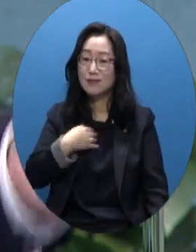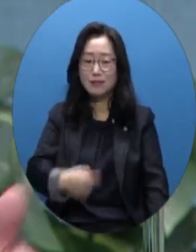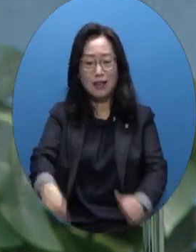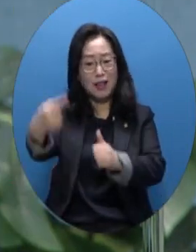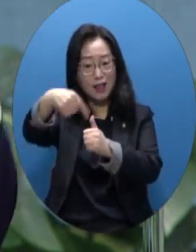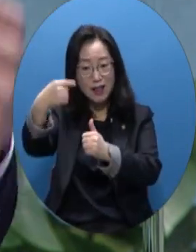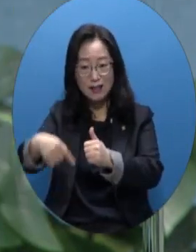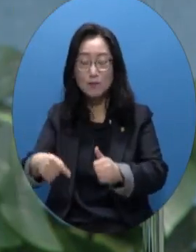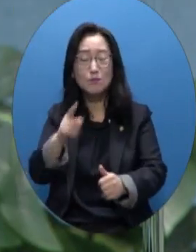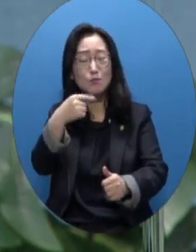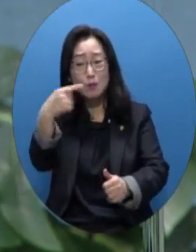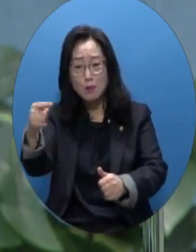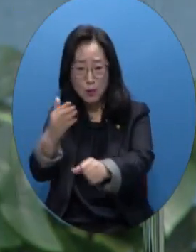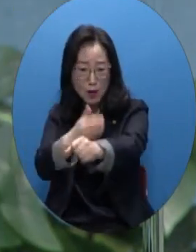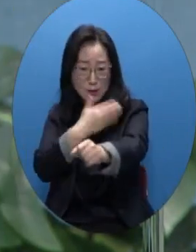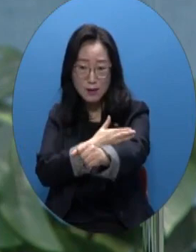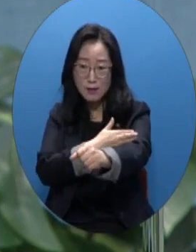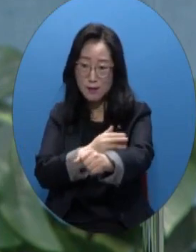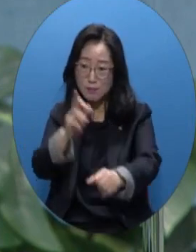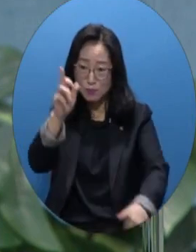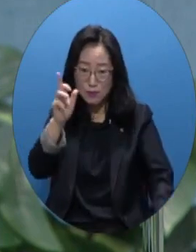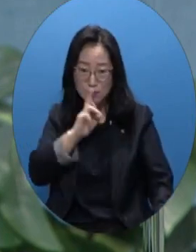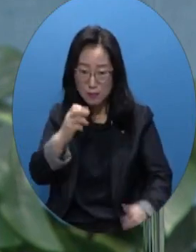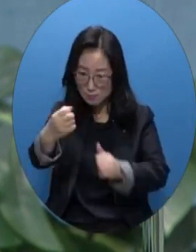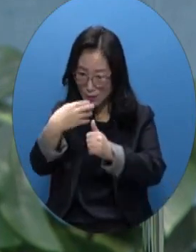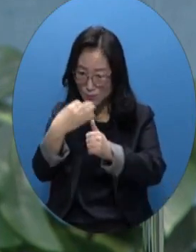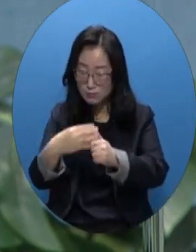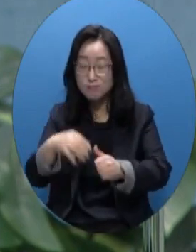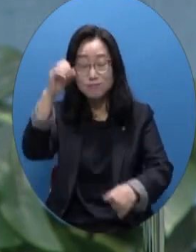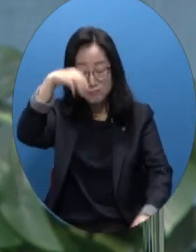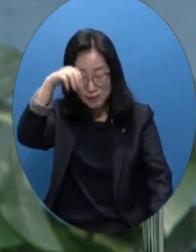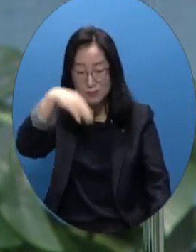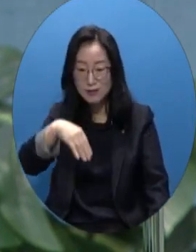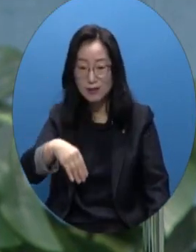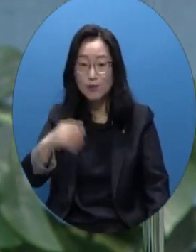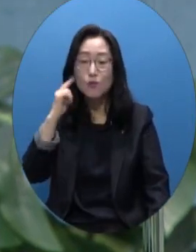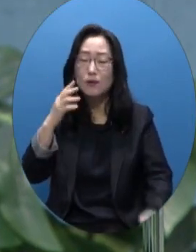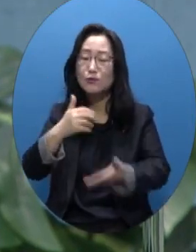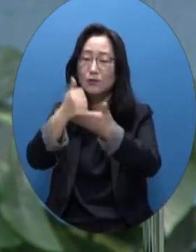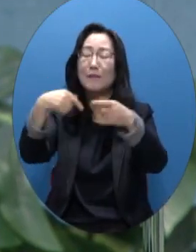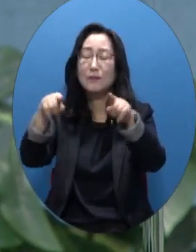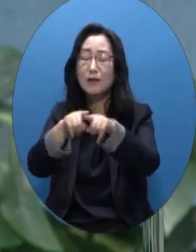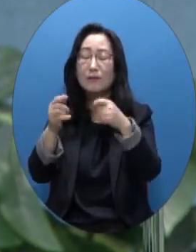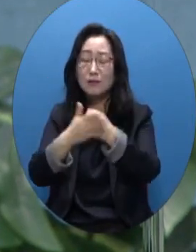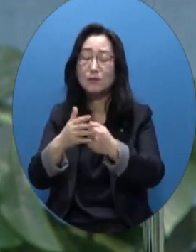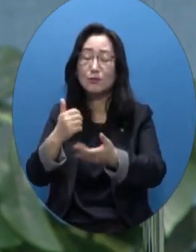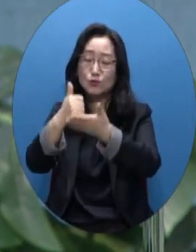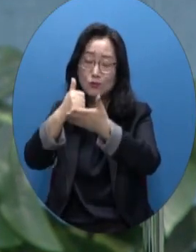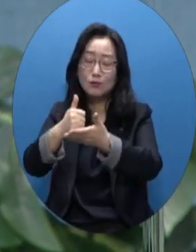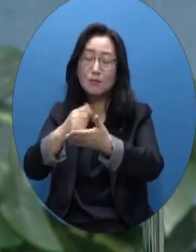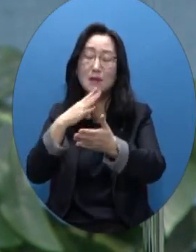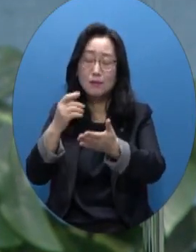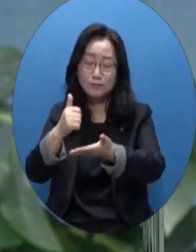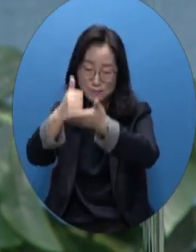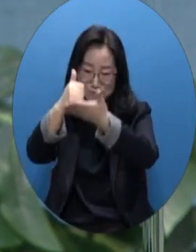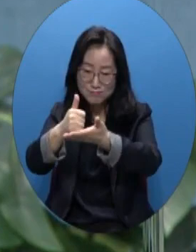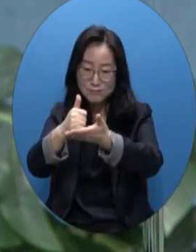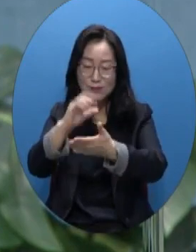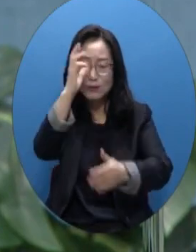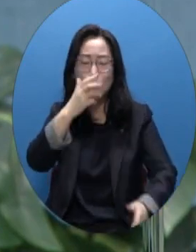이러다가 또 뭐라 카더라 하도 난 아무것도 아니니까 주님이 나와 함께 하시리 갖지 말아 주면 됩니다 이것이 바로 성령 충만은